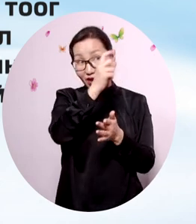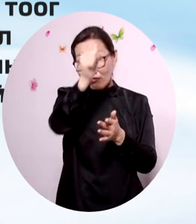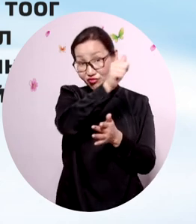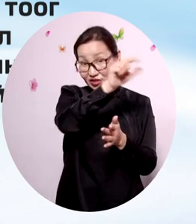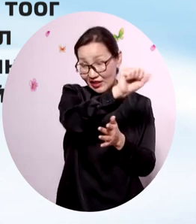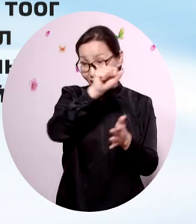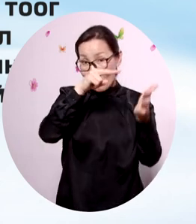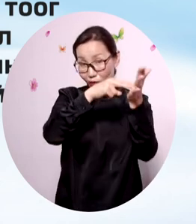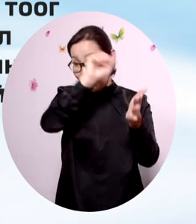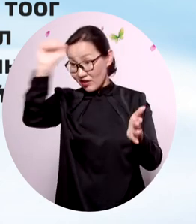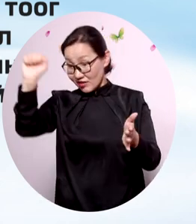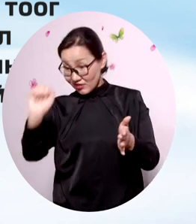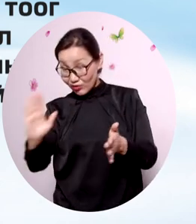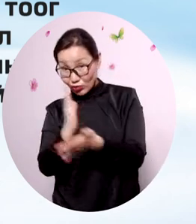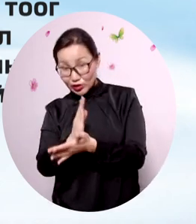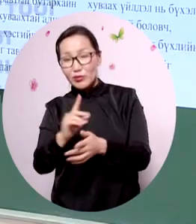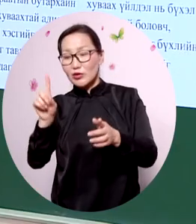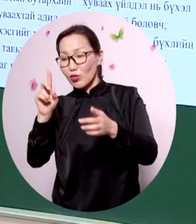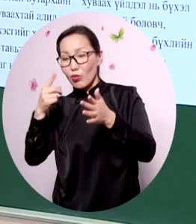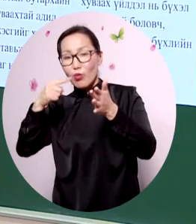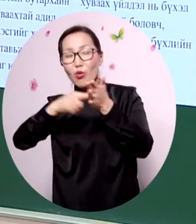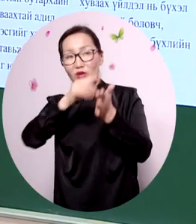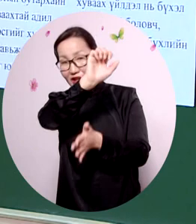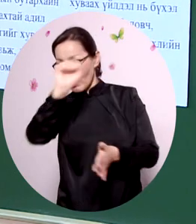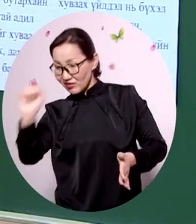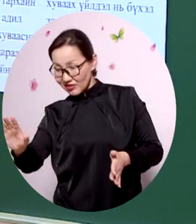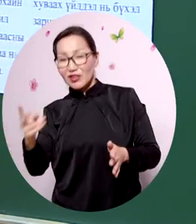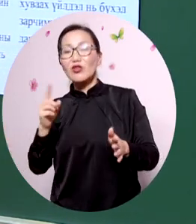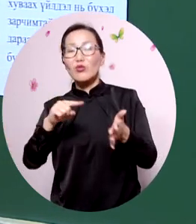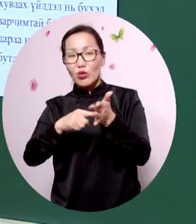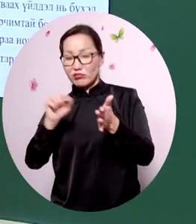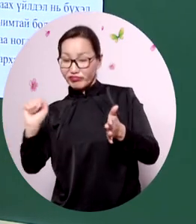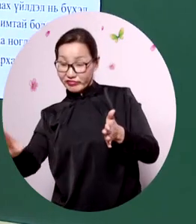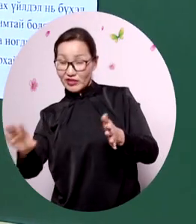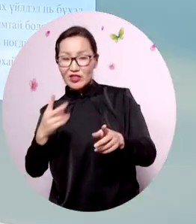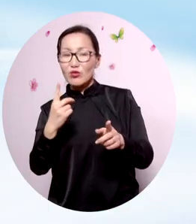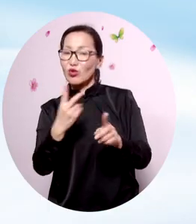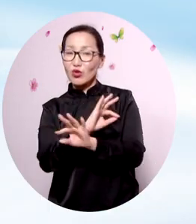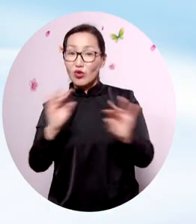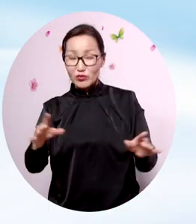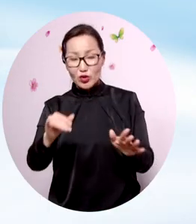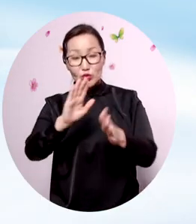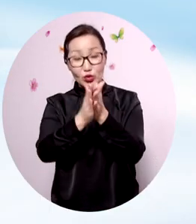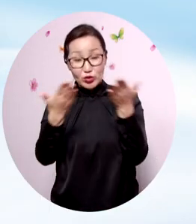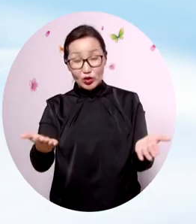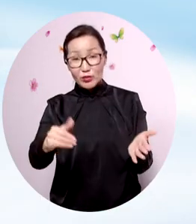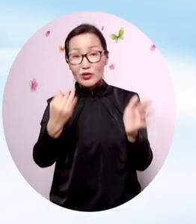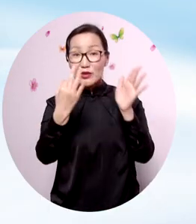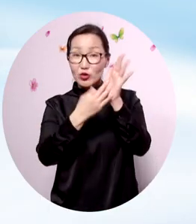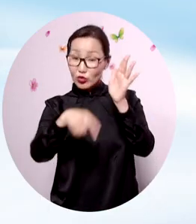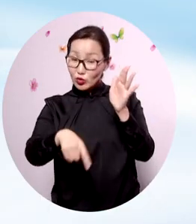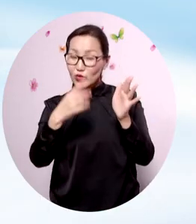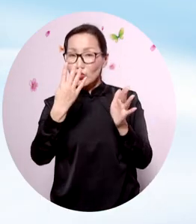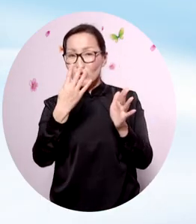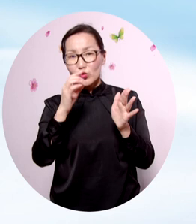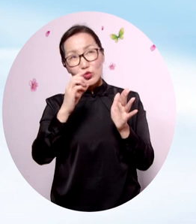тавиад бутархайн хэсгийг хуваадаг юм байна. Сурах бичгийнхаа хуудас 88-ыг гаргаад 450-ийн